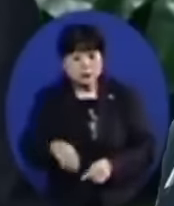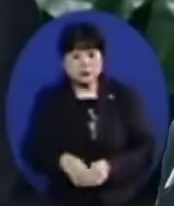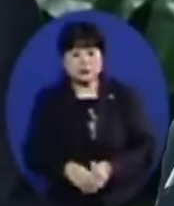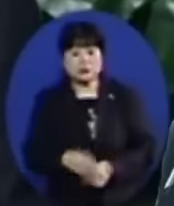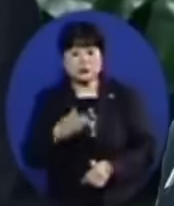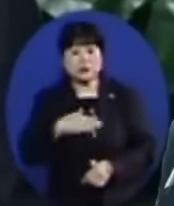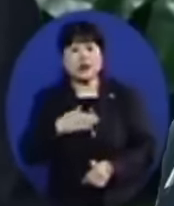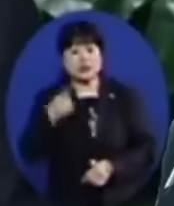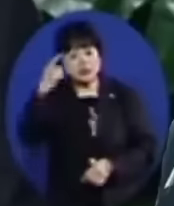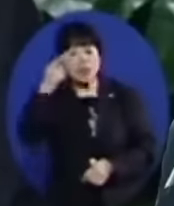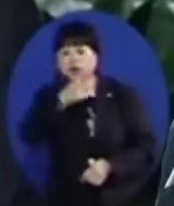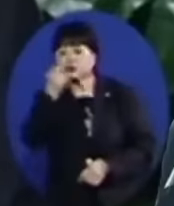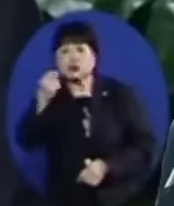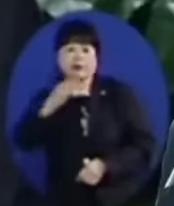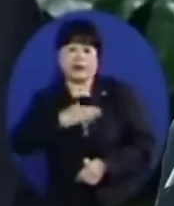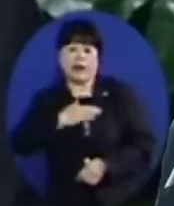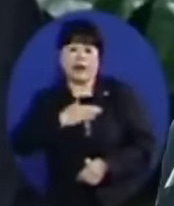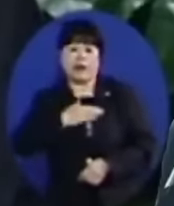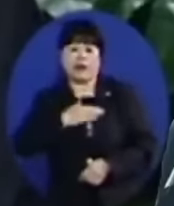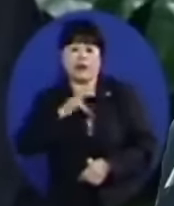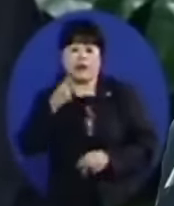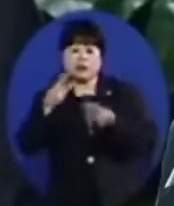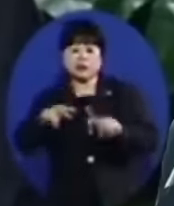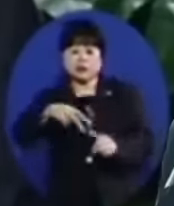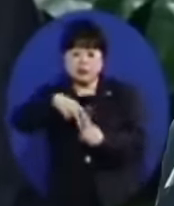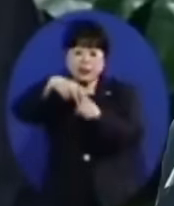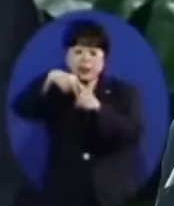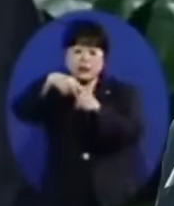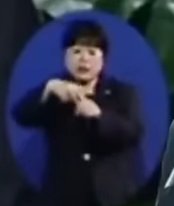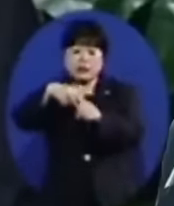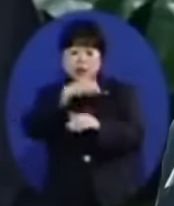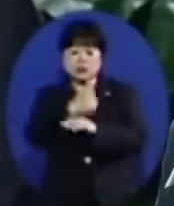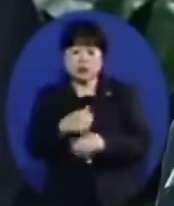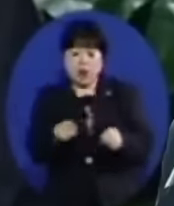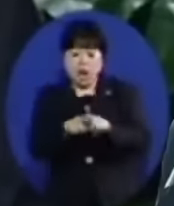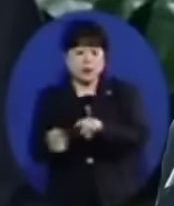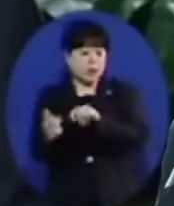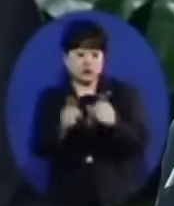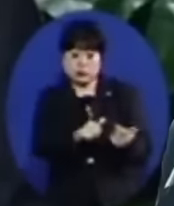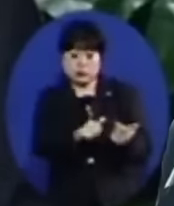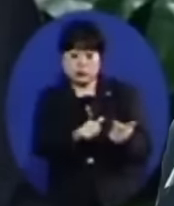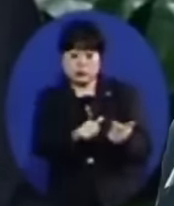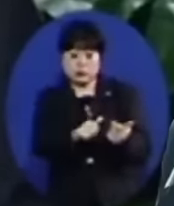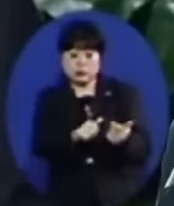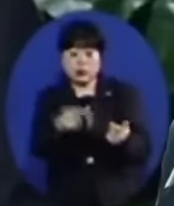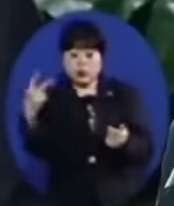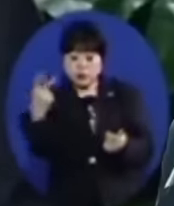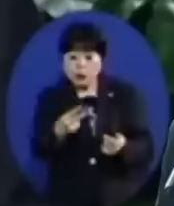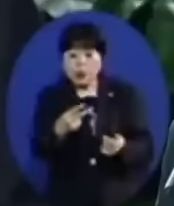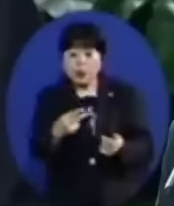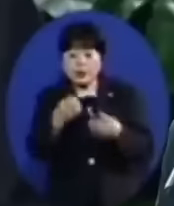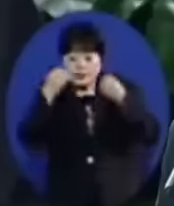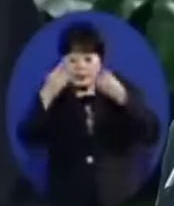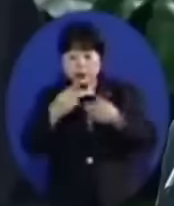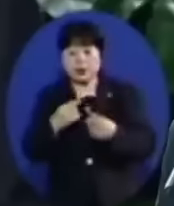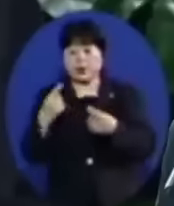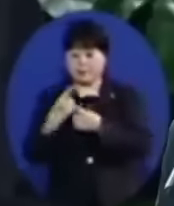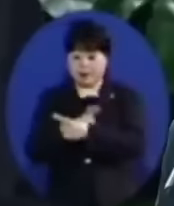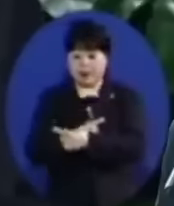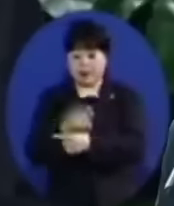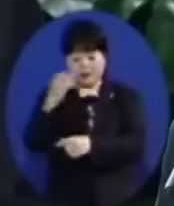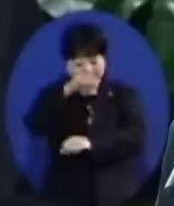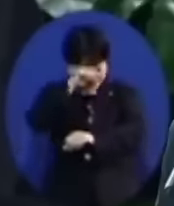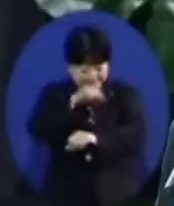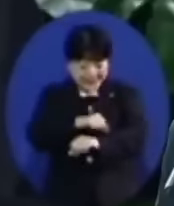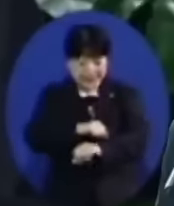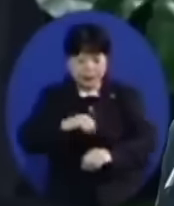내가 죽에 매달려서 그리스도와 함께 죽었다는 것입니다. 그리고 내에 대한 새로운 이미지, 영혼이